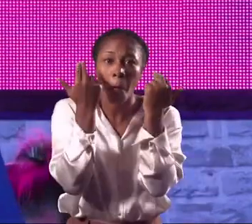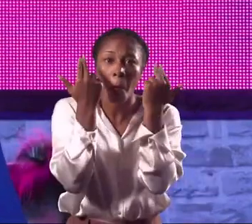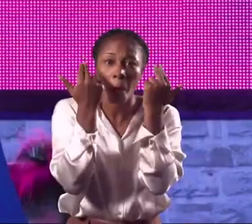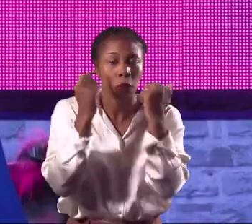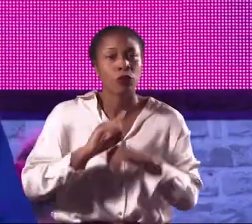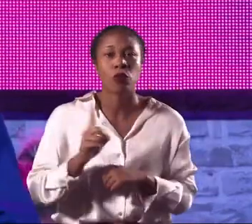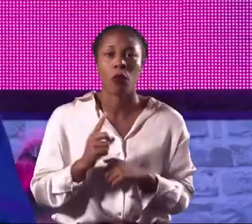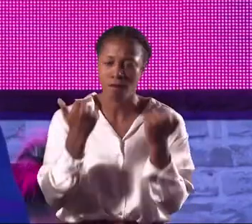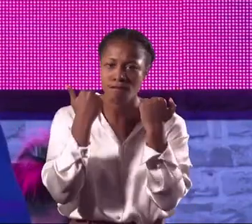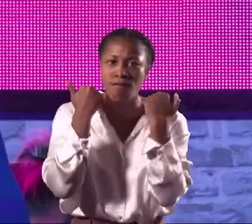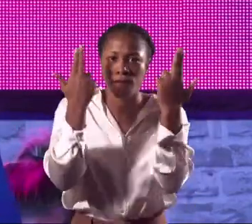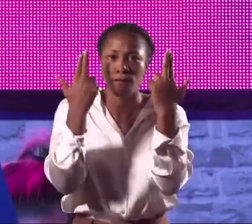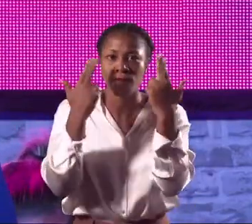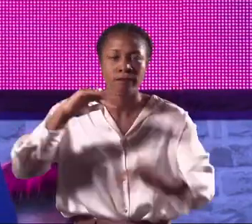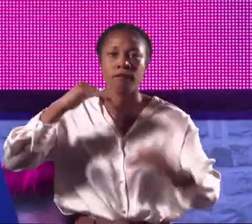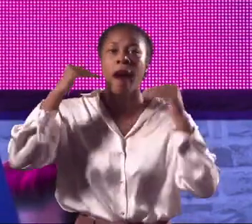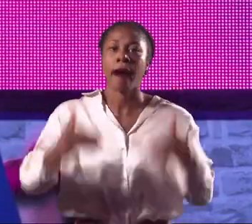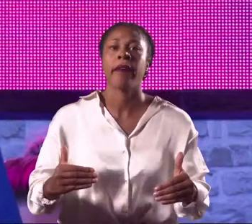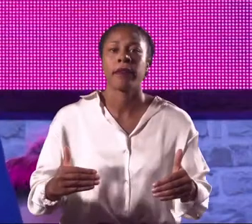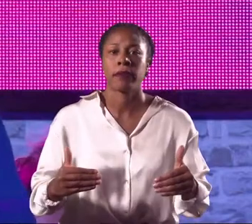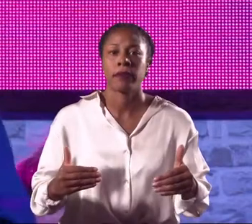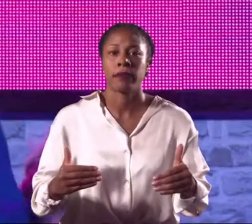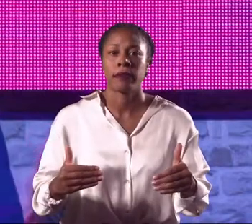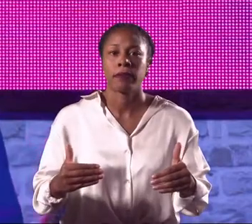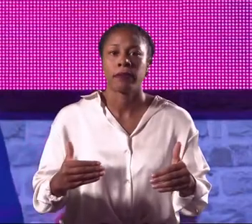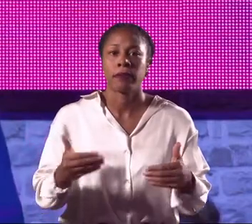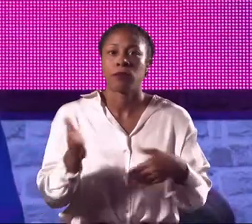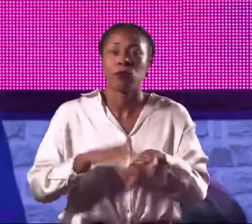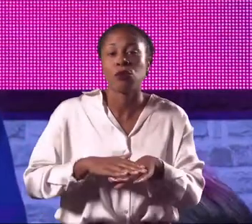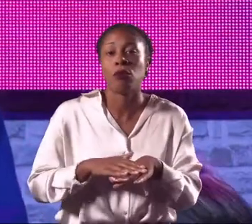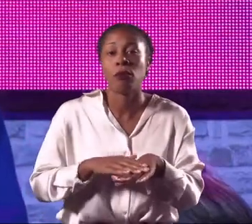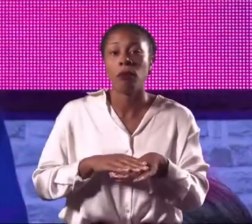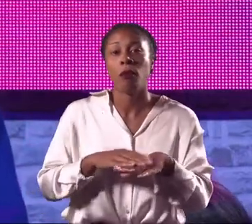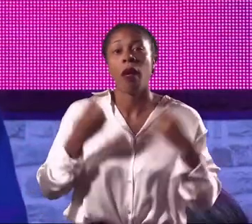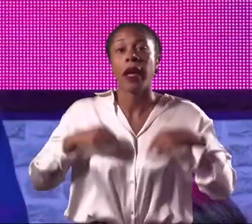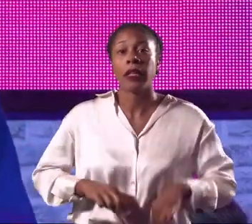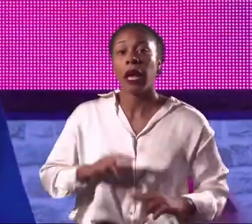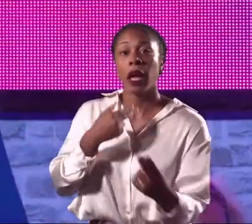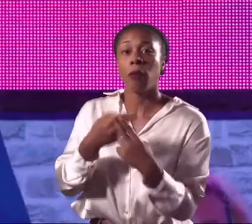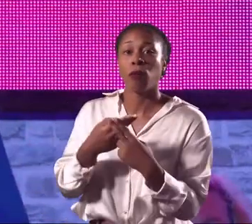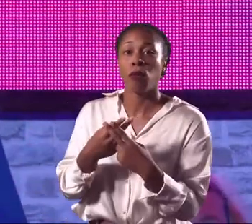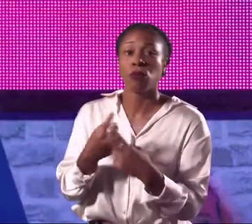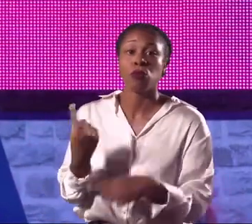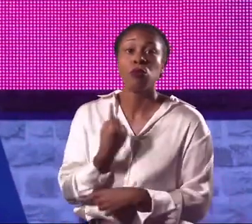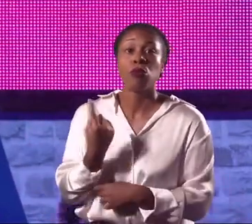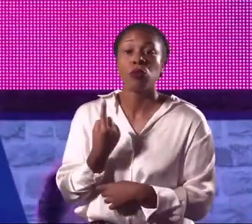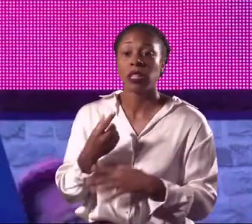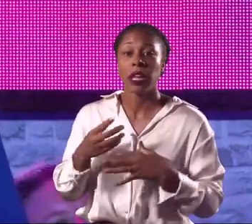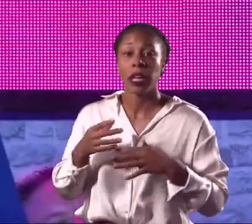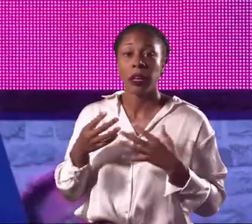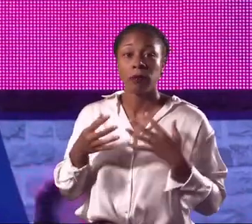fini ». La réponse est toujours la même. La justice. Pas de dialogue social.